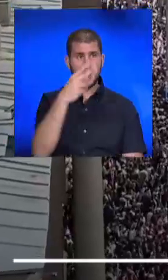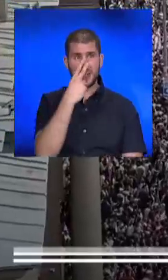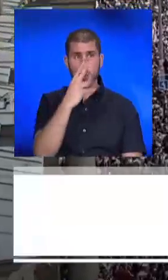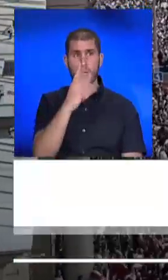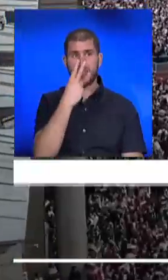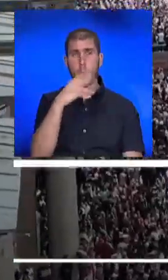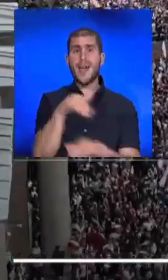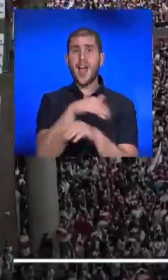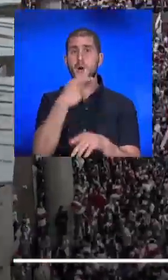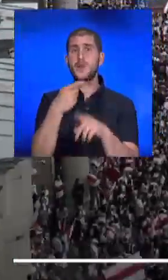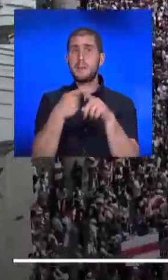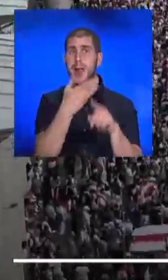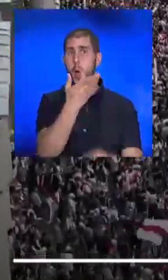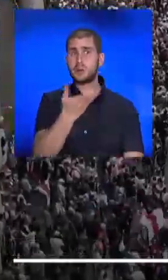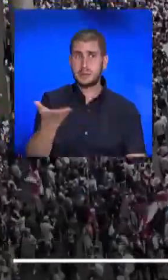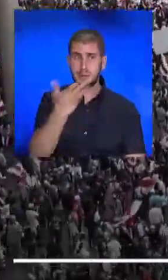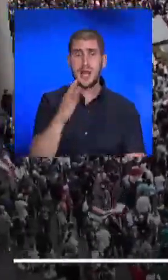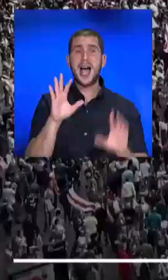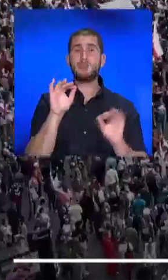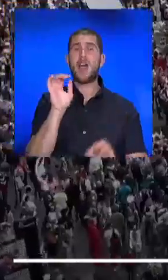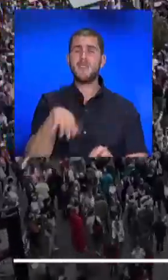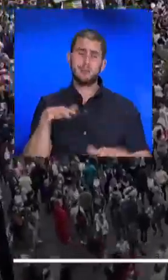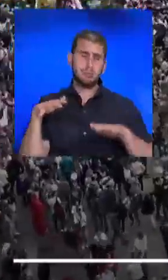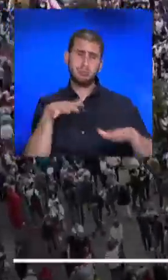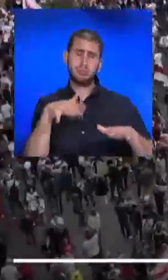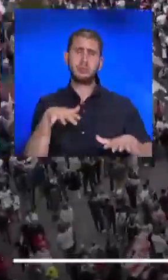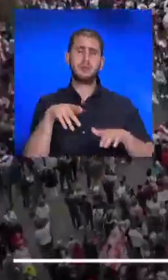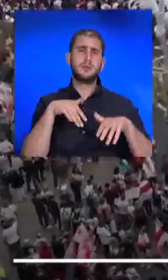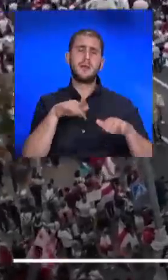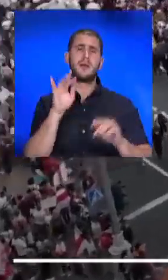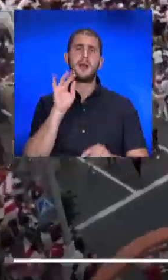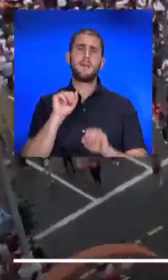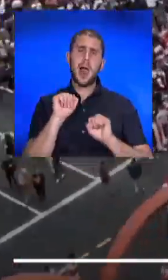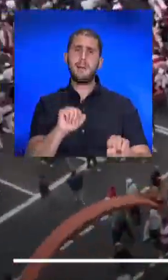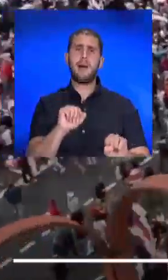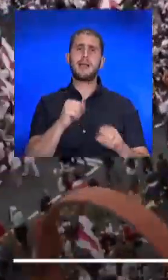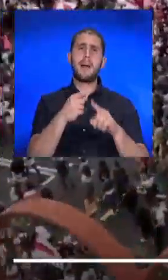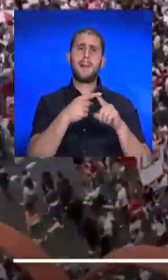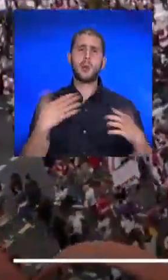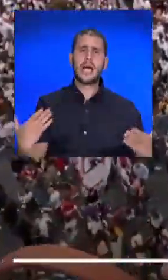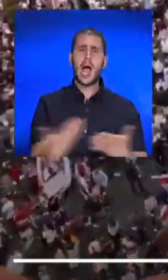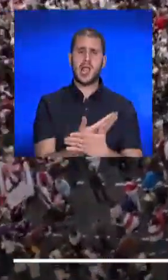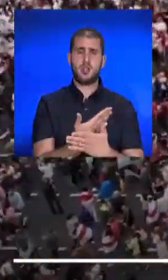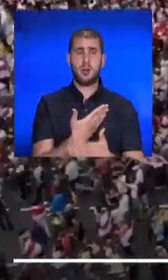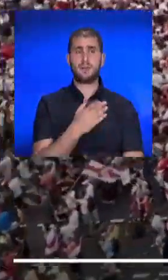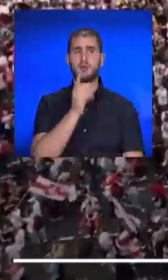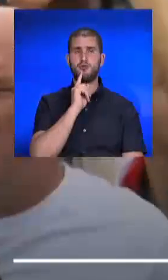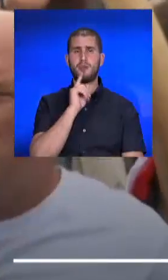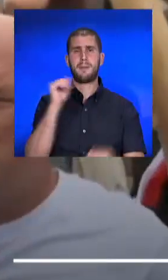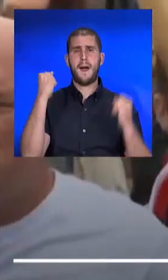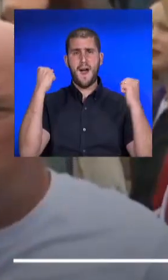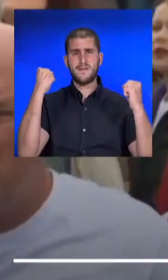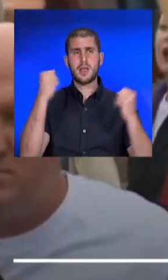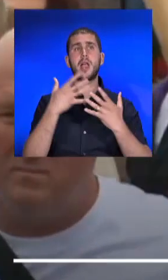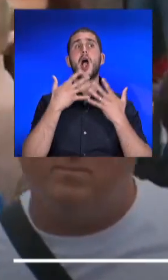היום רחובות העיר. עשרות אלפים משתתפים בצעדה הזאת למען בלרוס החדשה, השם שניתן להפגנת הענק